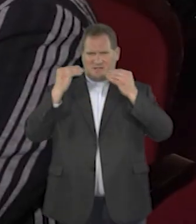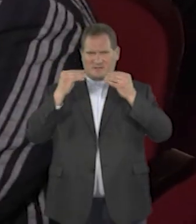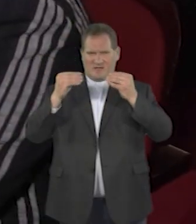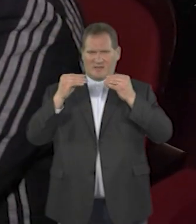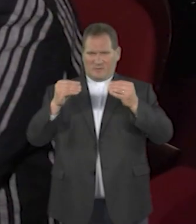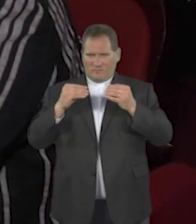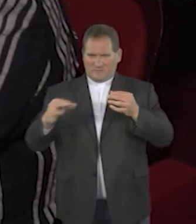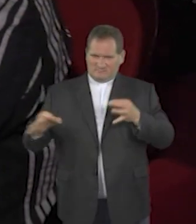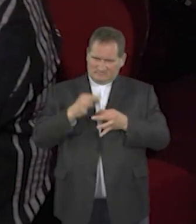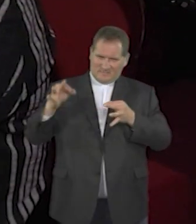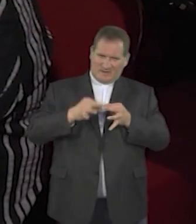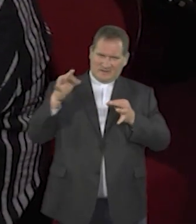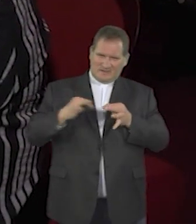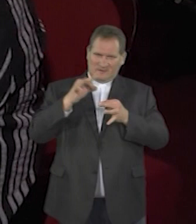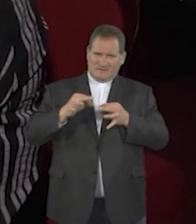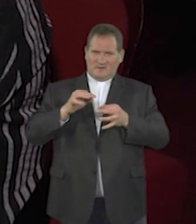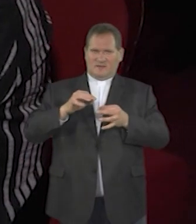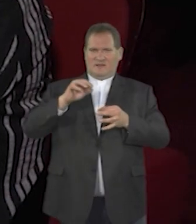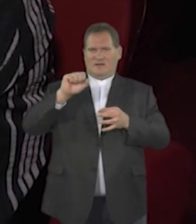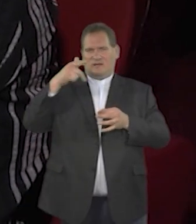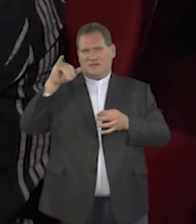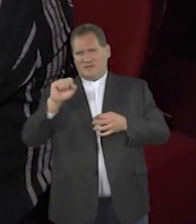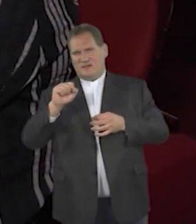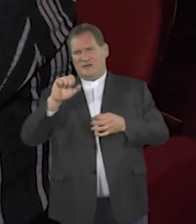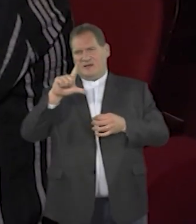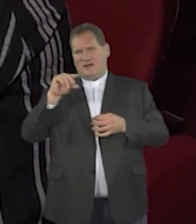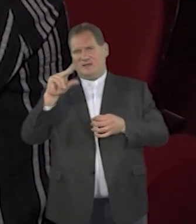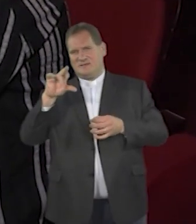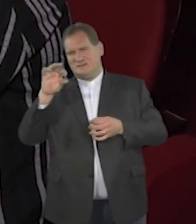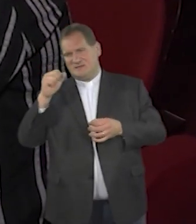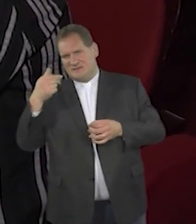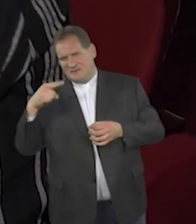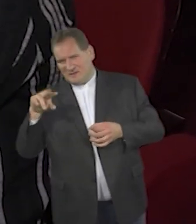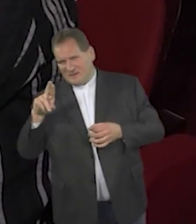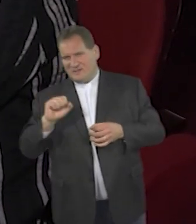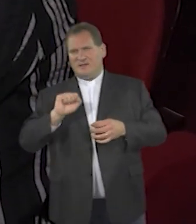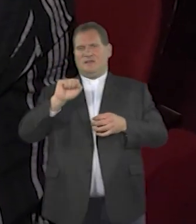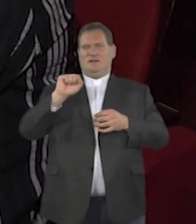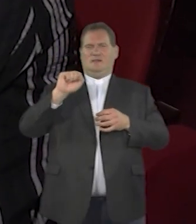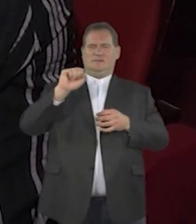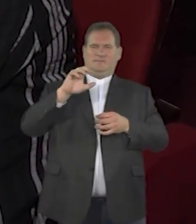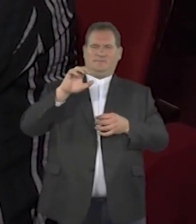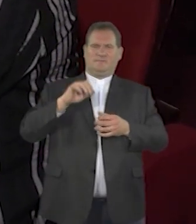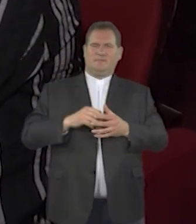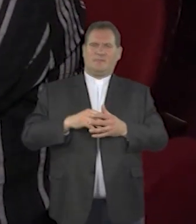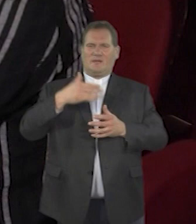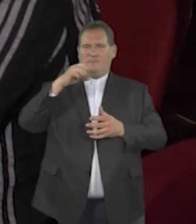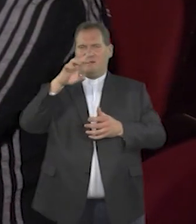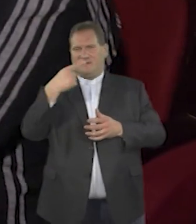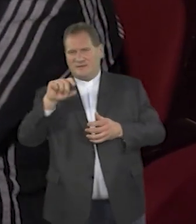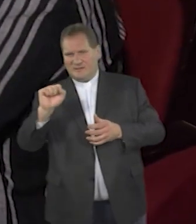Hania Stępień, Aleksandra Rosko, Magda Bieniu, i one muszą przyjść do Całusa i do Kwiatka.